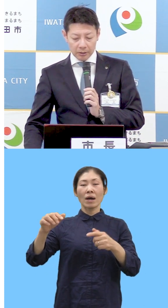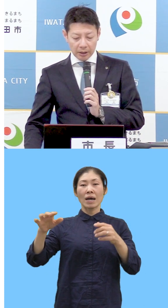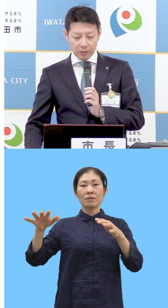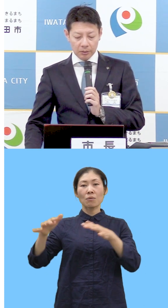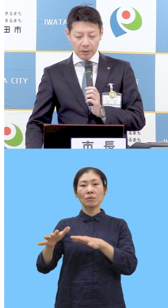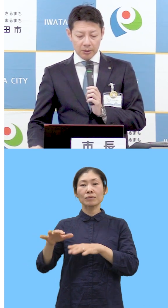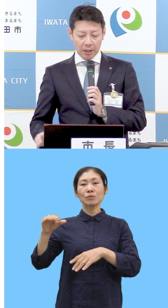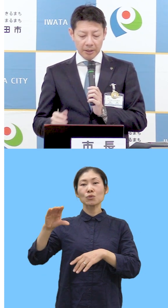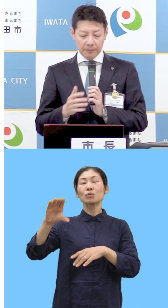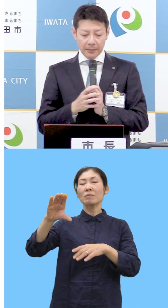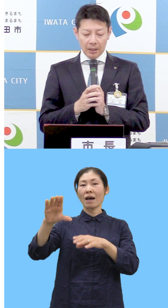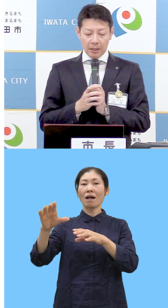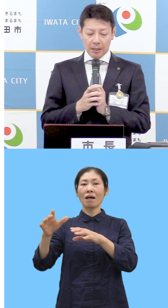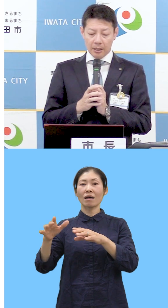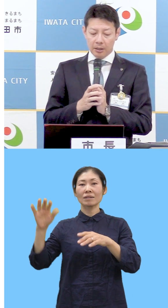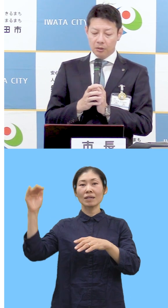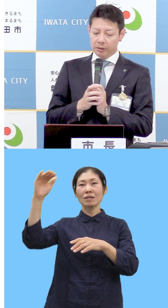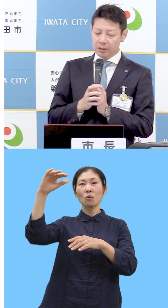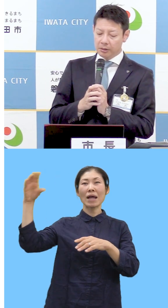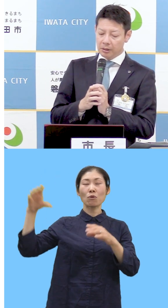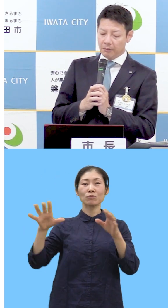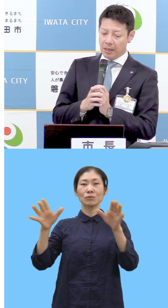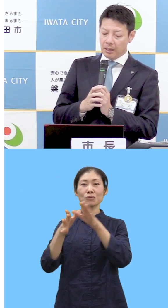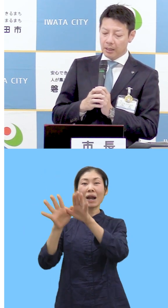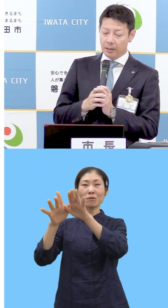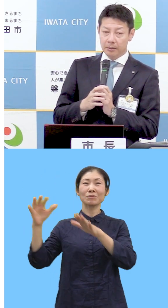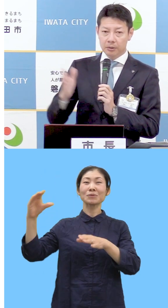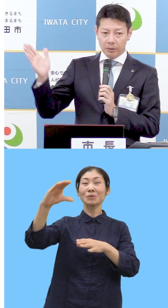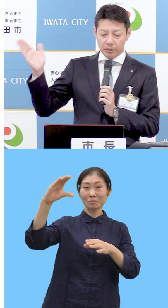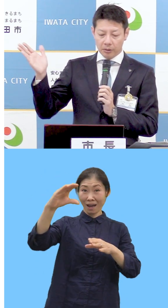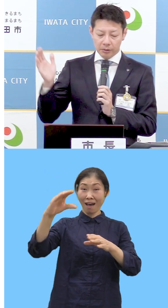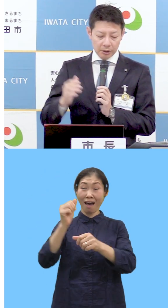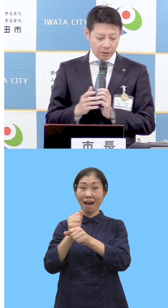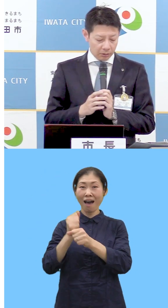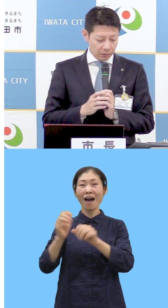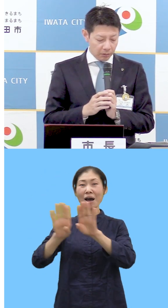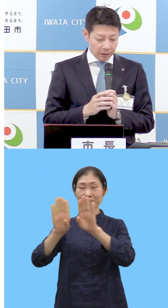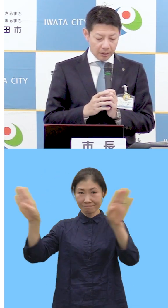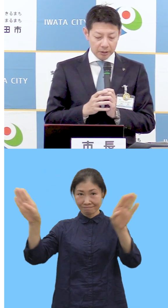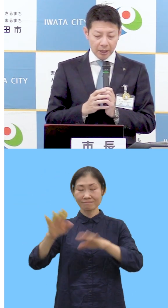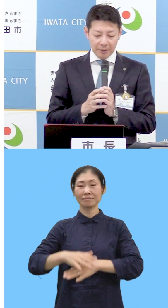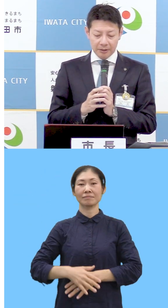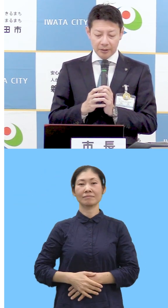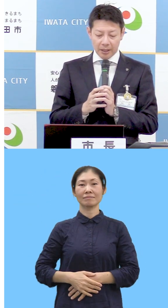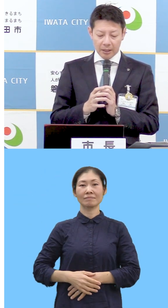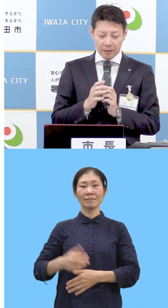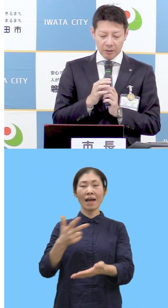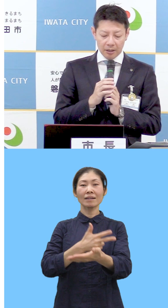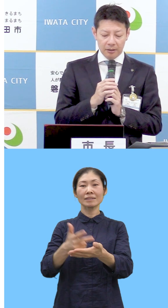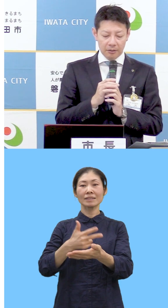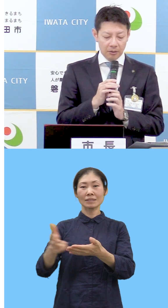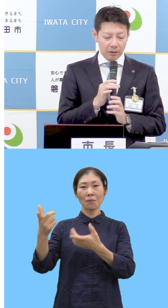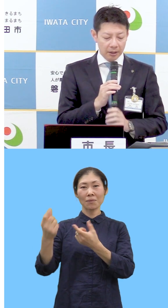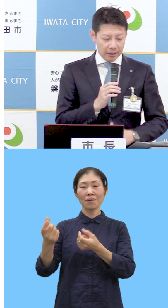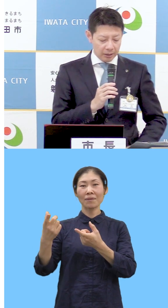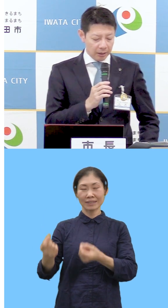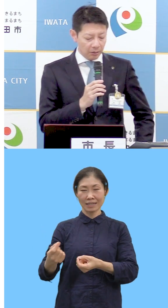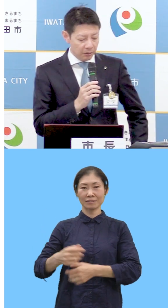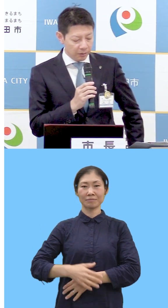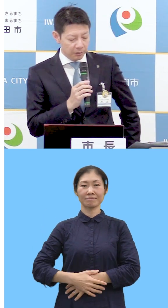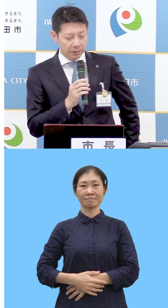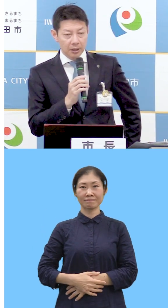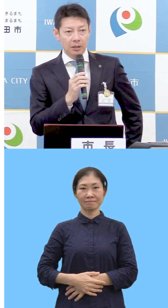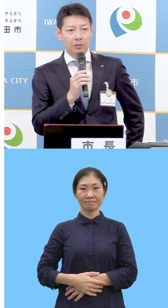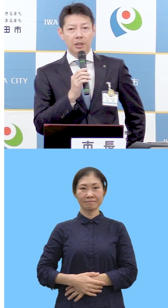決定をしたところでございます。票数についてはそれこそ資料の通りでございますので、ご確認をいただき